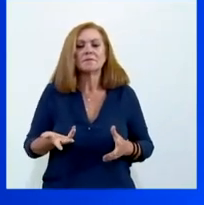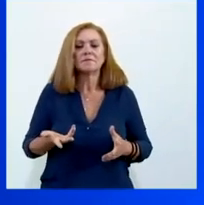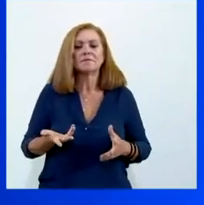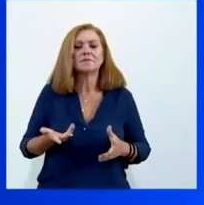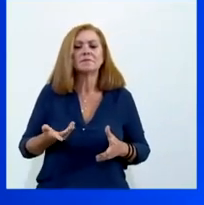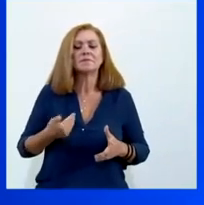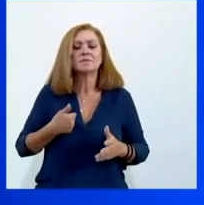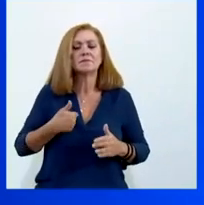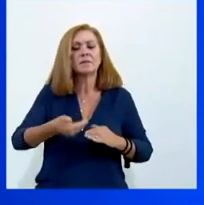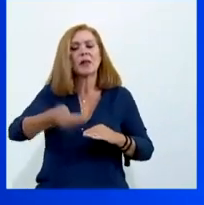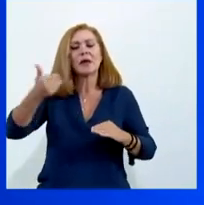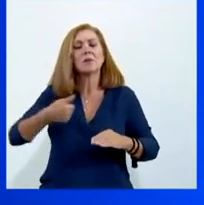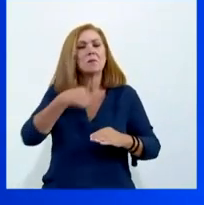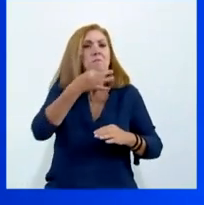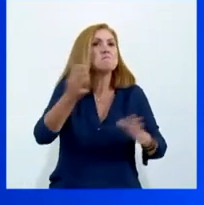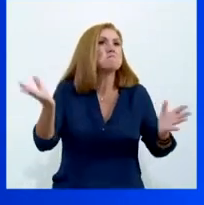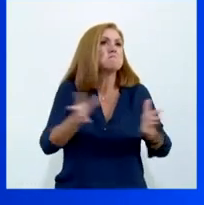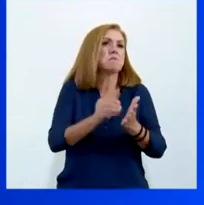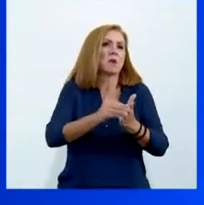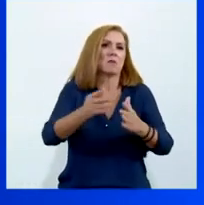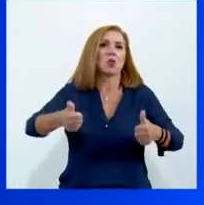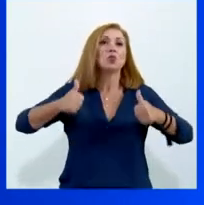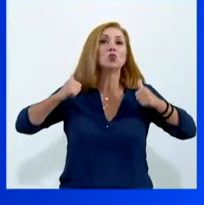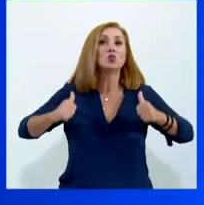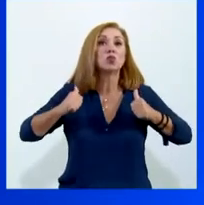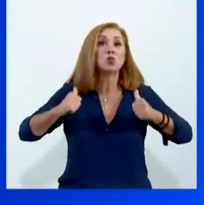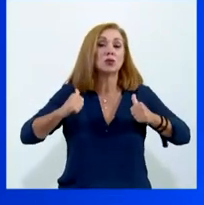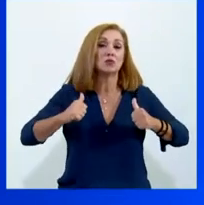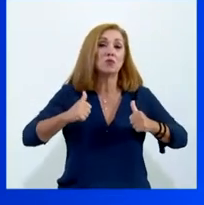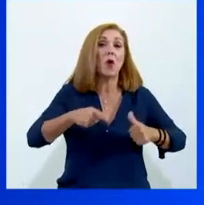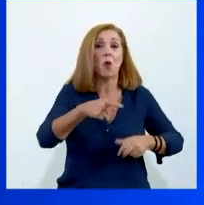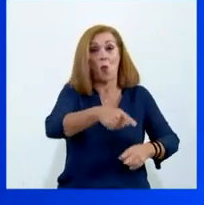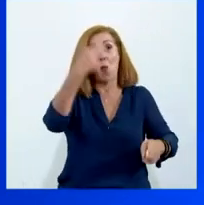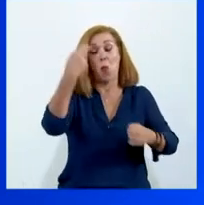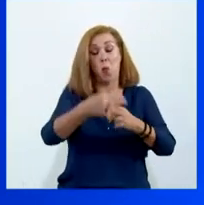όπως είπα και πριν, ο τουρισμός που είναι πρωταγωνιστές στην